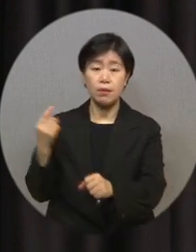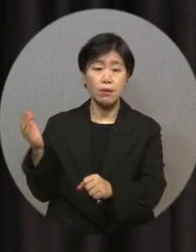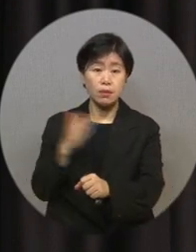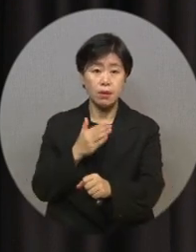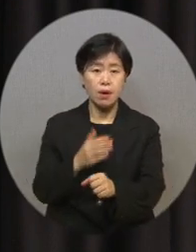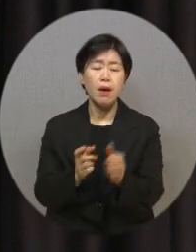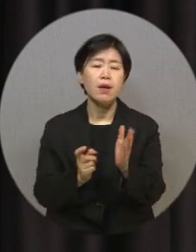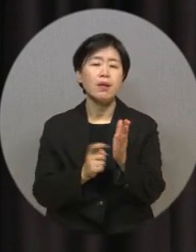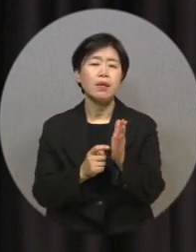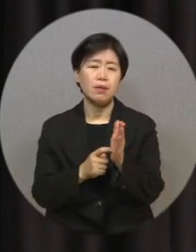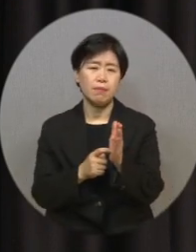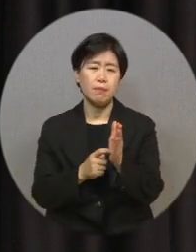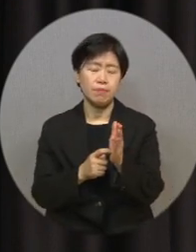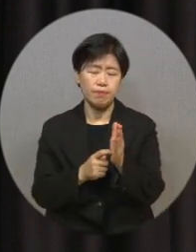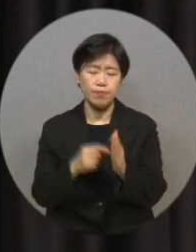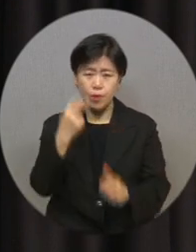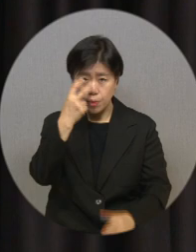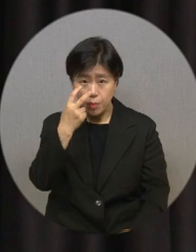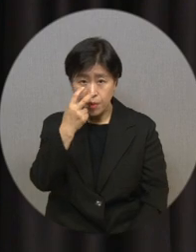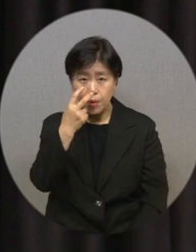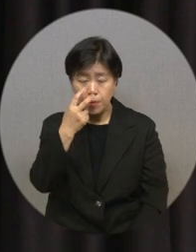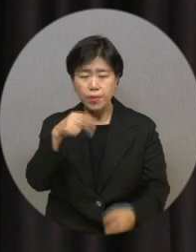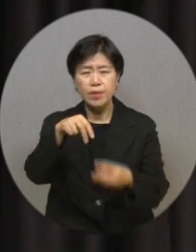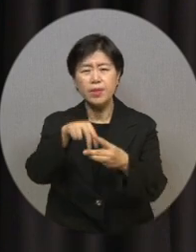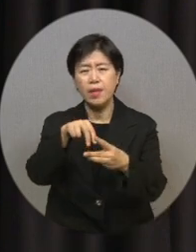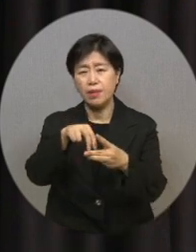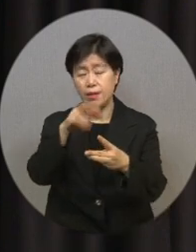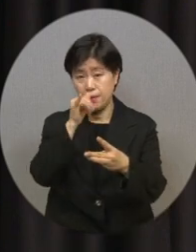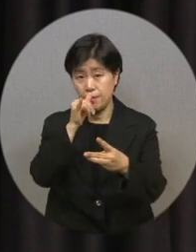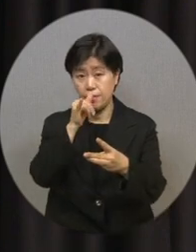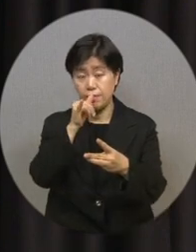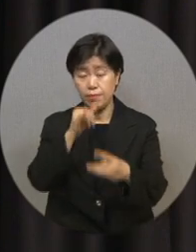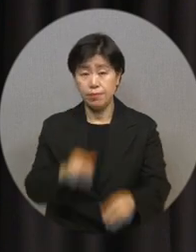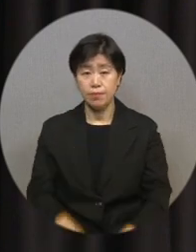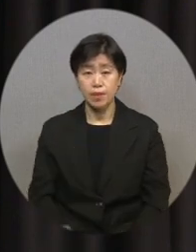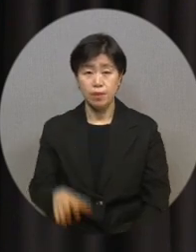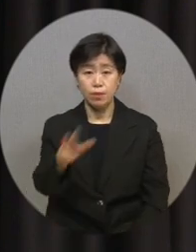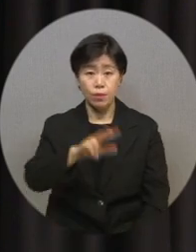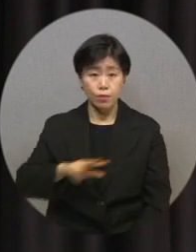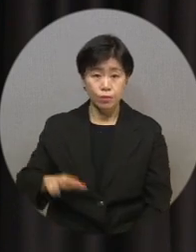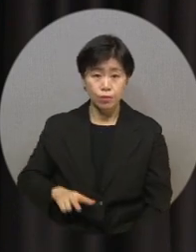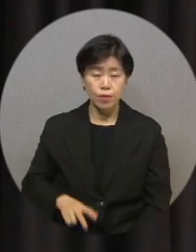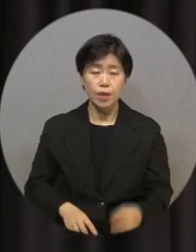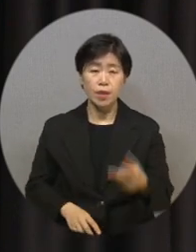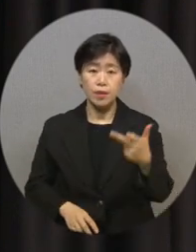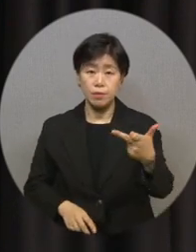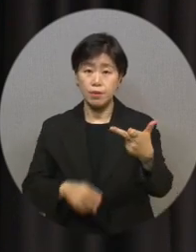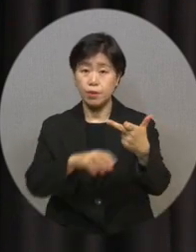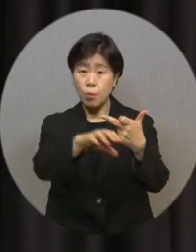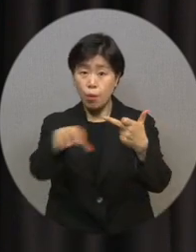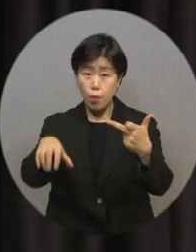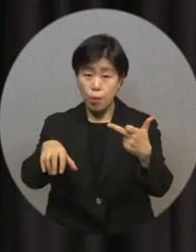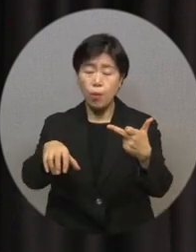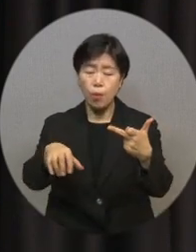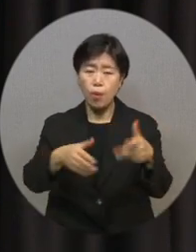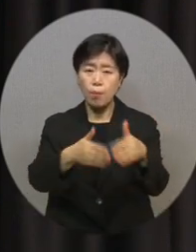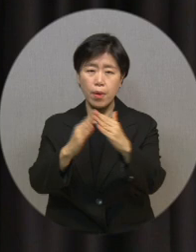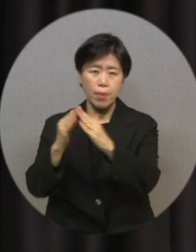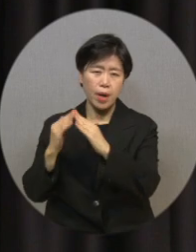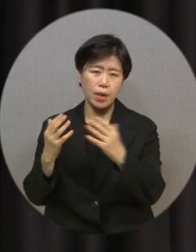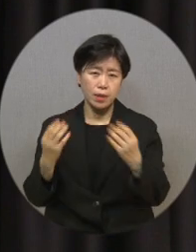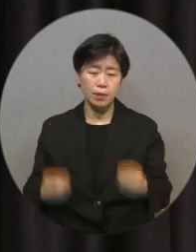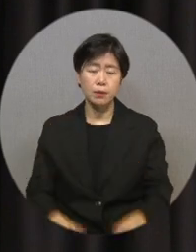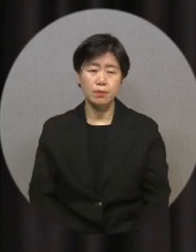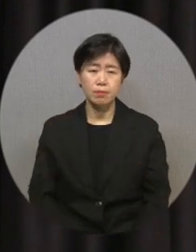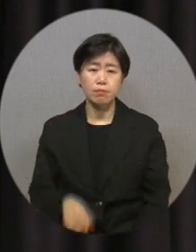센터라는게 생겼습니다 그래서 전국 17개 시도에 2개 소식 해서 34개 센터가 생겨 있는데 그런